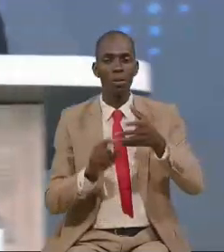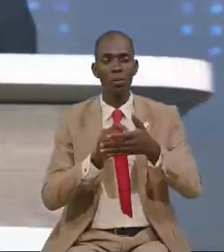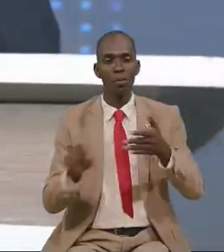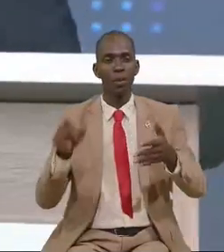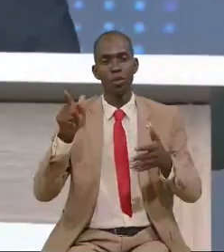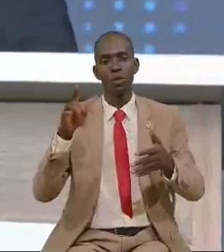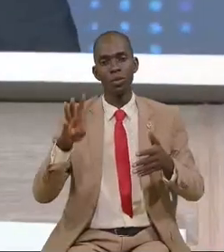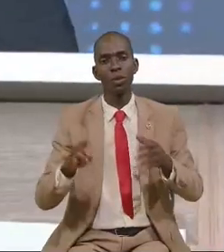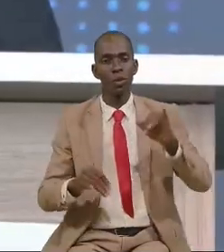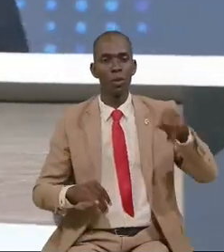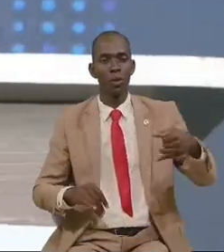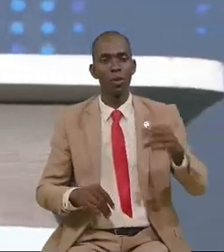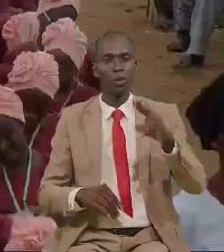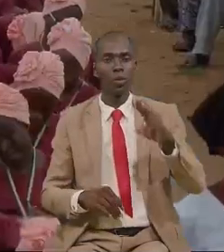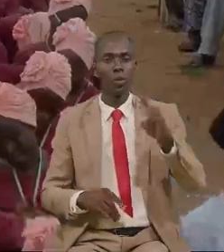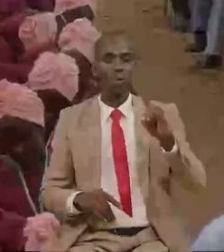24, Jude,